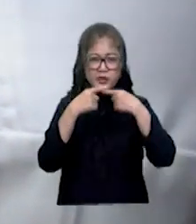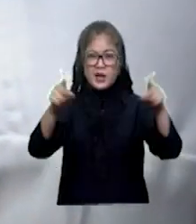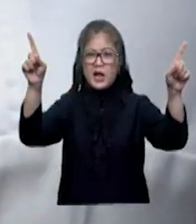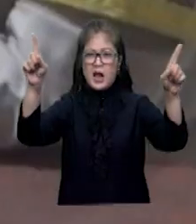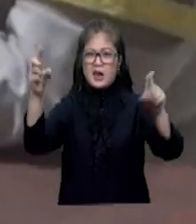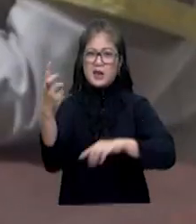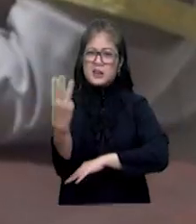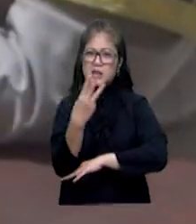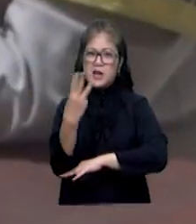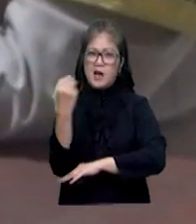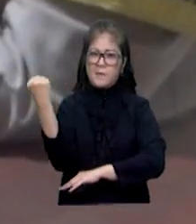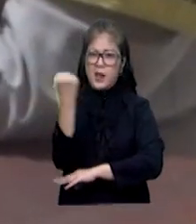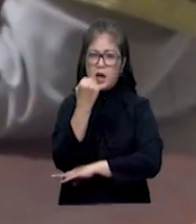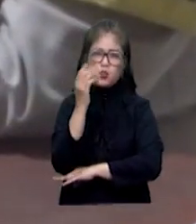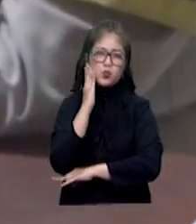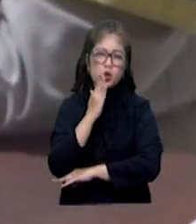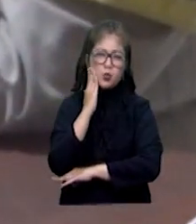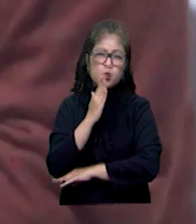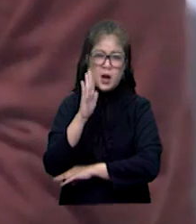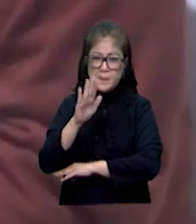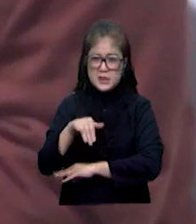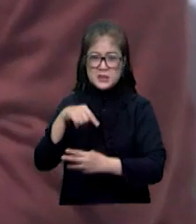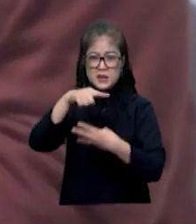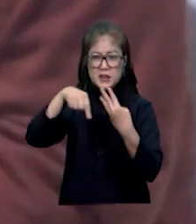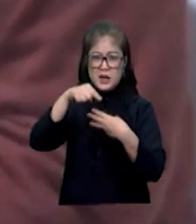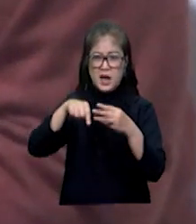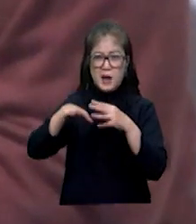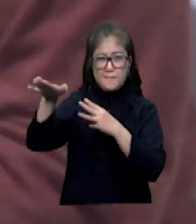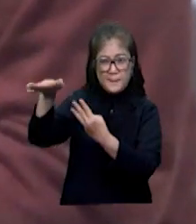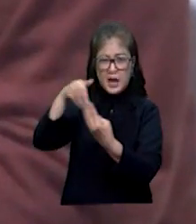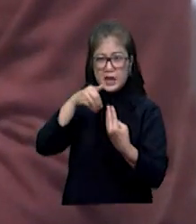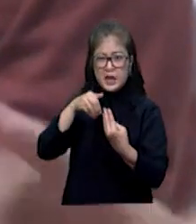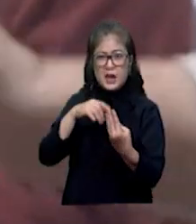pelaku yang masih dibawah umur dan diminta membuat permohonan maaf atas perbuatannya